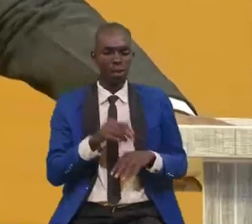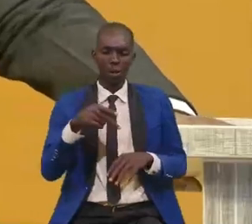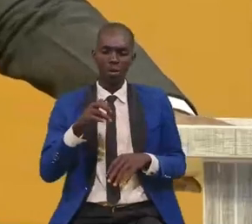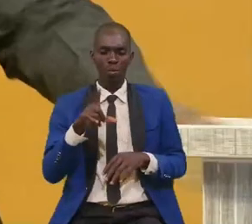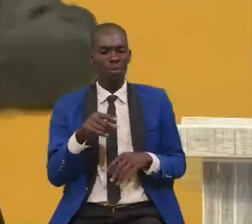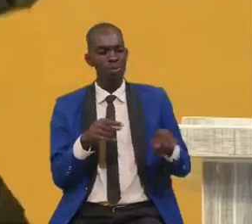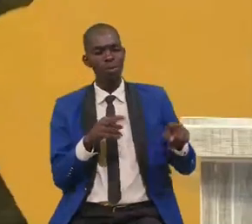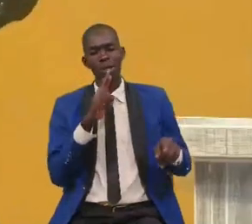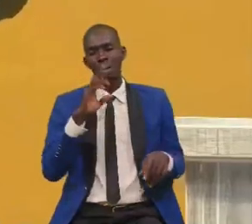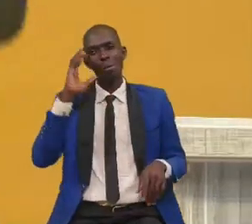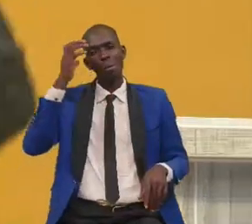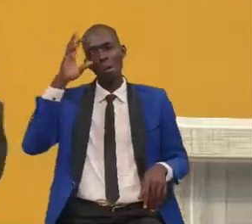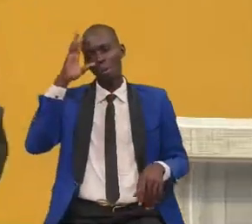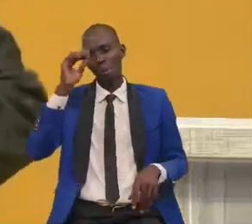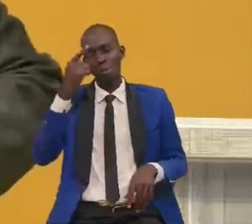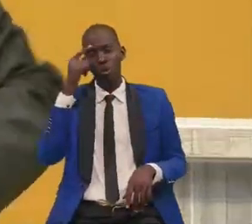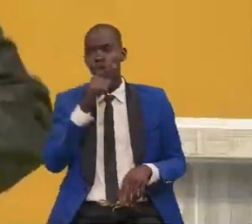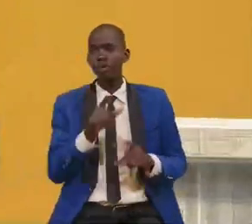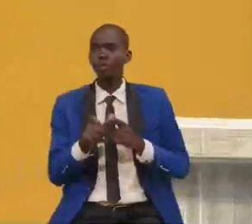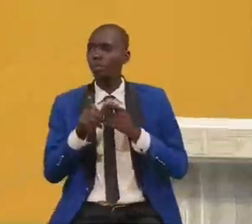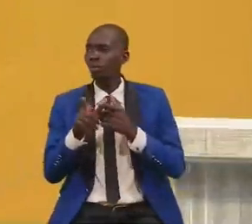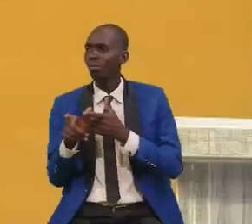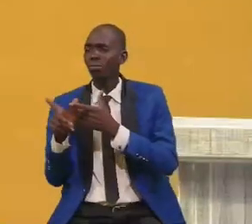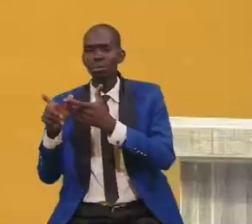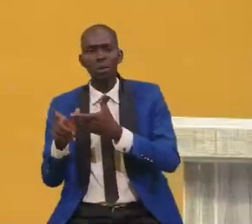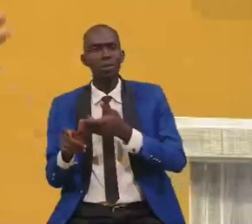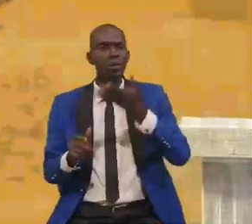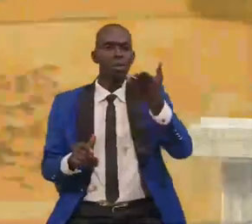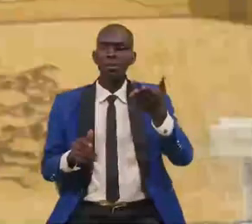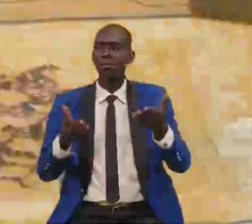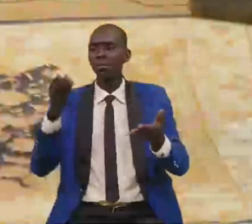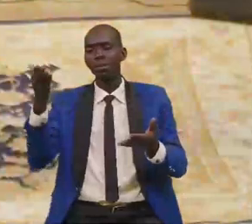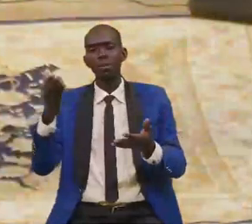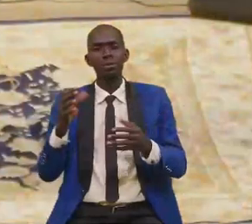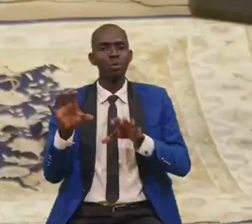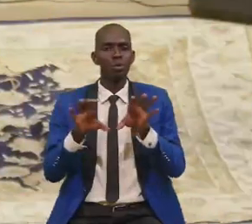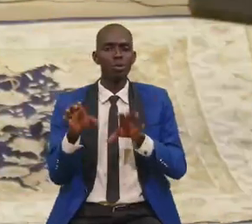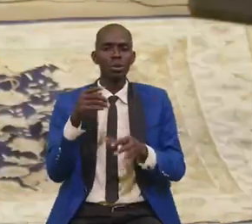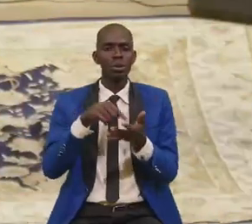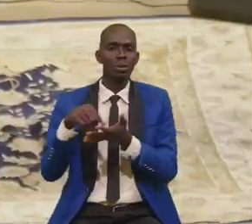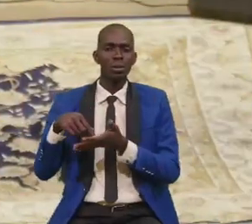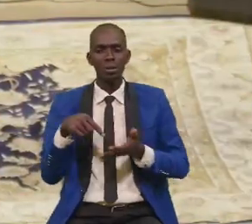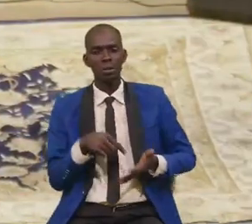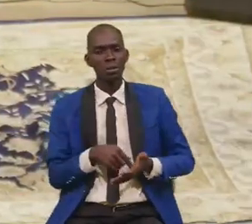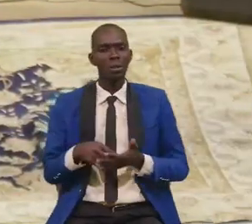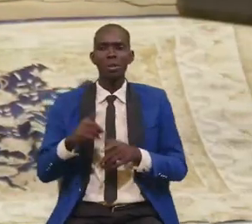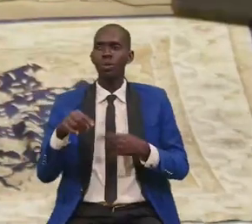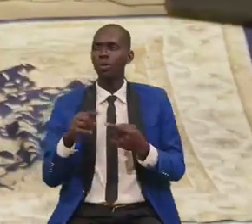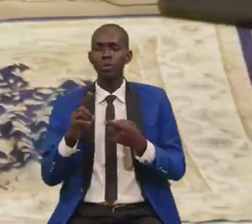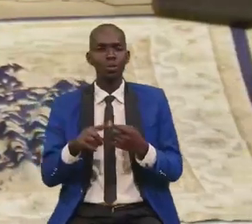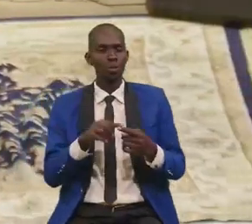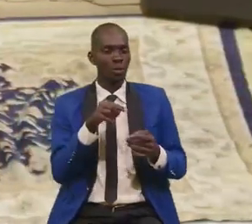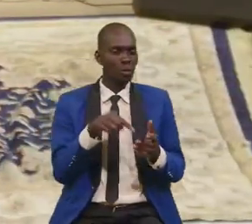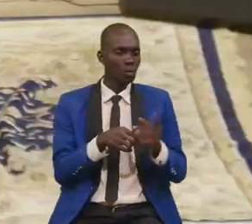Parce qu'il court là, il court par ici, par là, droite ceci, droite là-bas. Et il finit ceci et il va ailleurs.